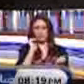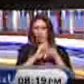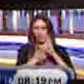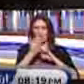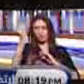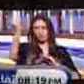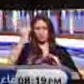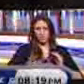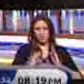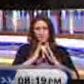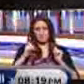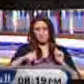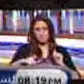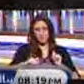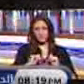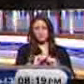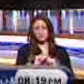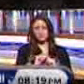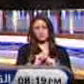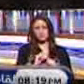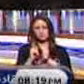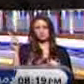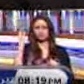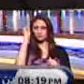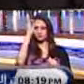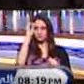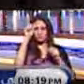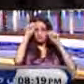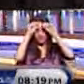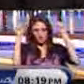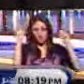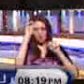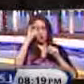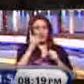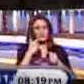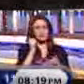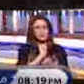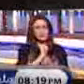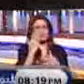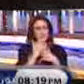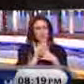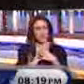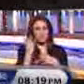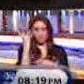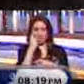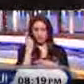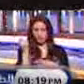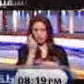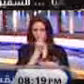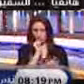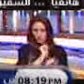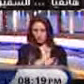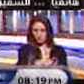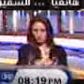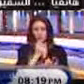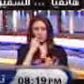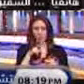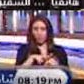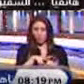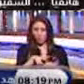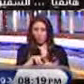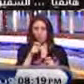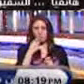الوطن. وأنا بأشكر الأخ حبيب الذي سبقني في الحديث، لأن لما سعادتك سألته عن تعرضه لأي تعذيب،